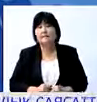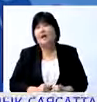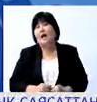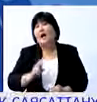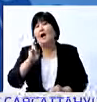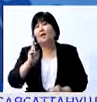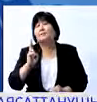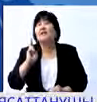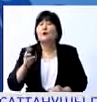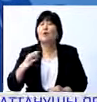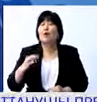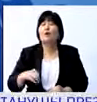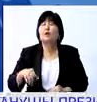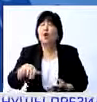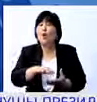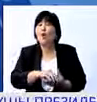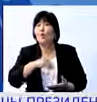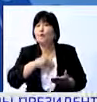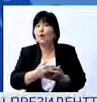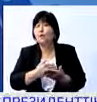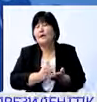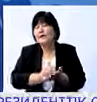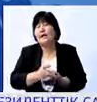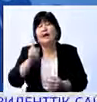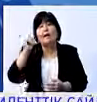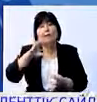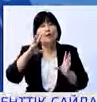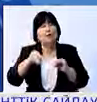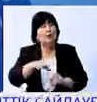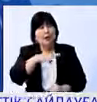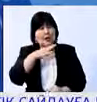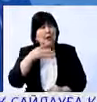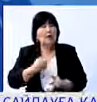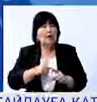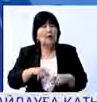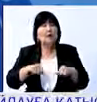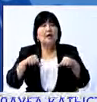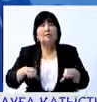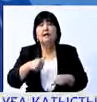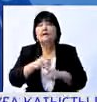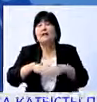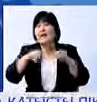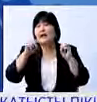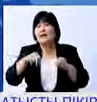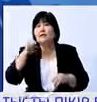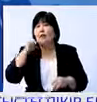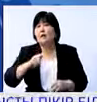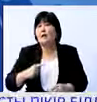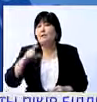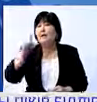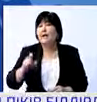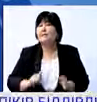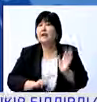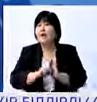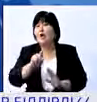қасым жомарт кемелұлының қоғамдық жұмыста да саясатта да білгені мен түйгені жетерлік. Сондықтан билік басына тәжірибелі әрі білікті азаматтың келуі